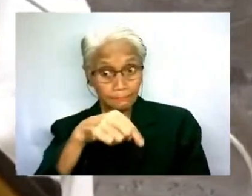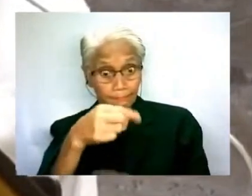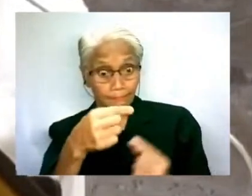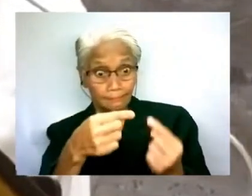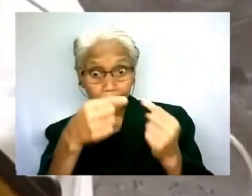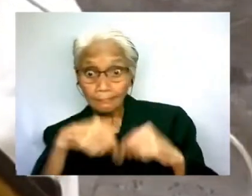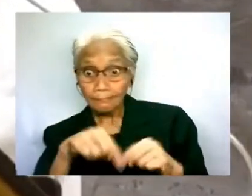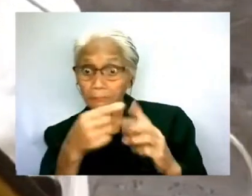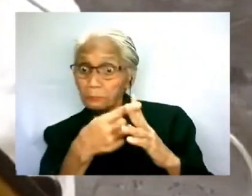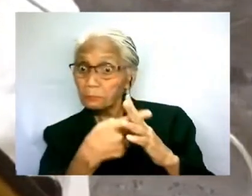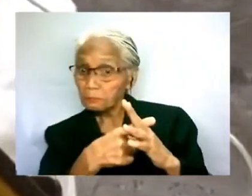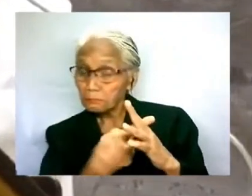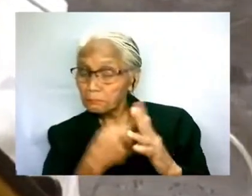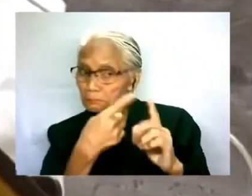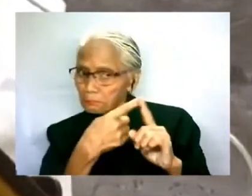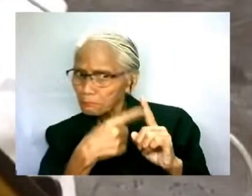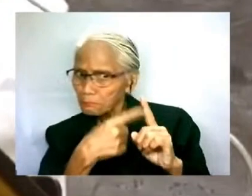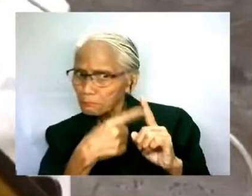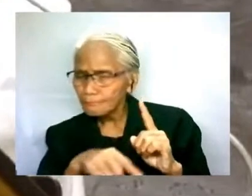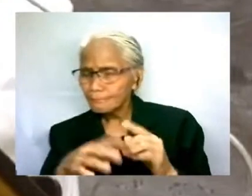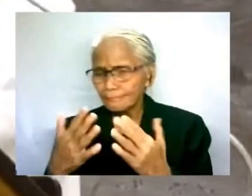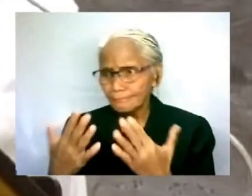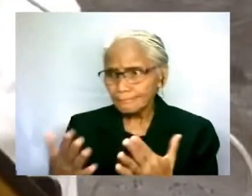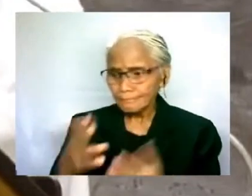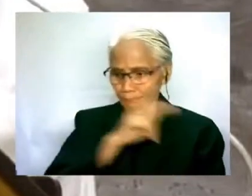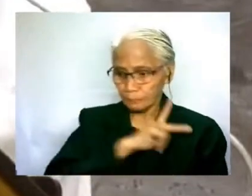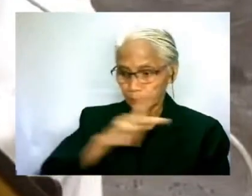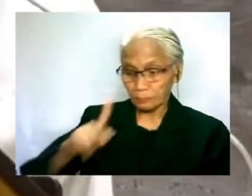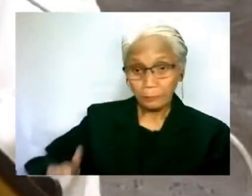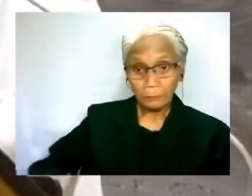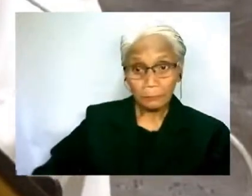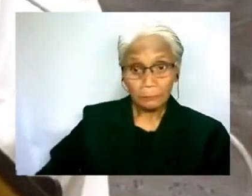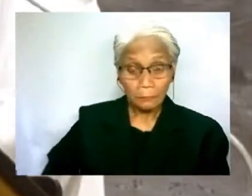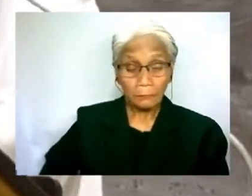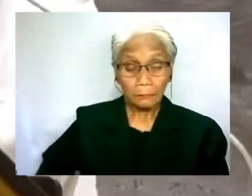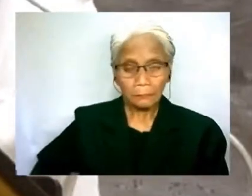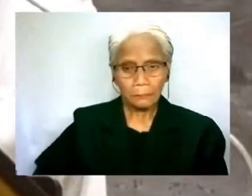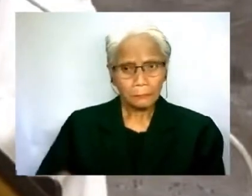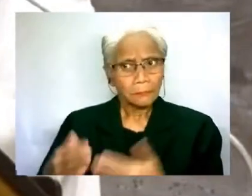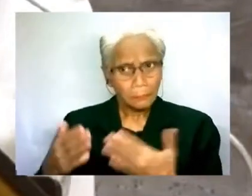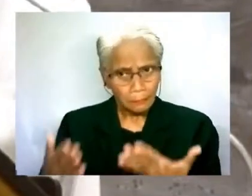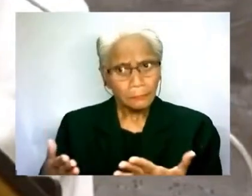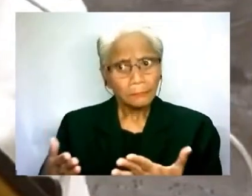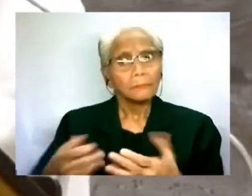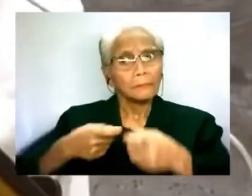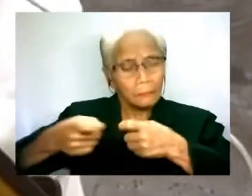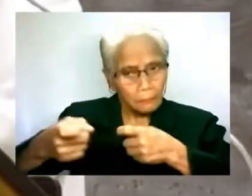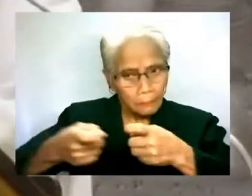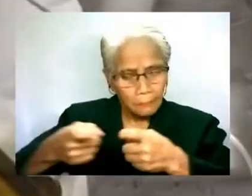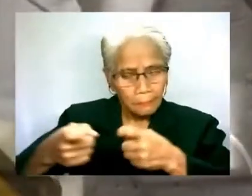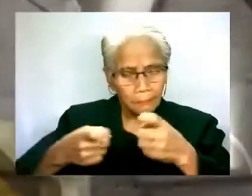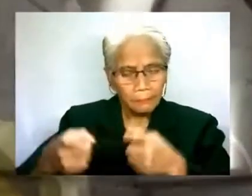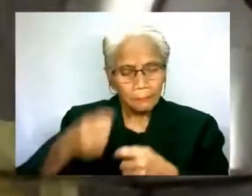hari, ang hari na maghahari